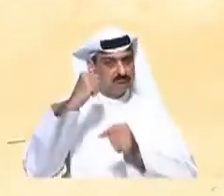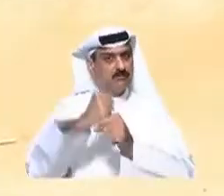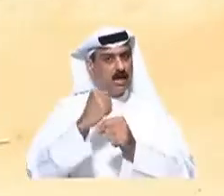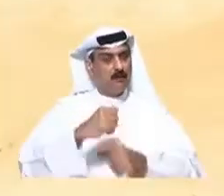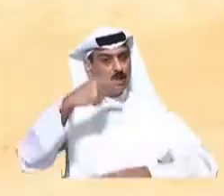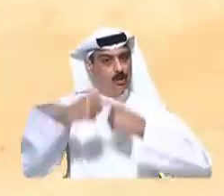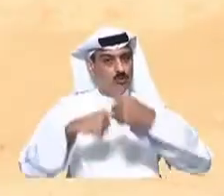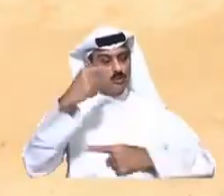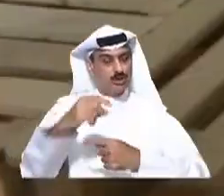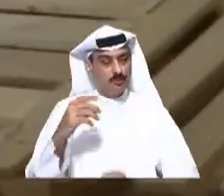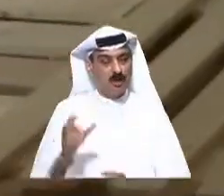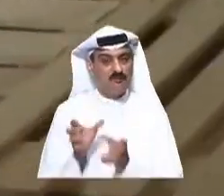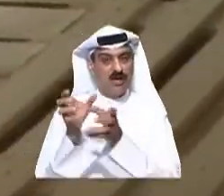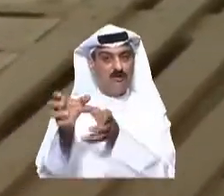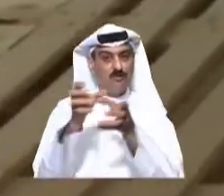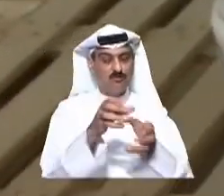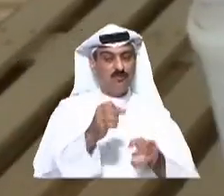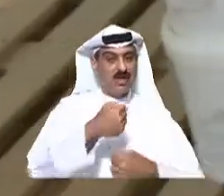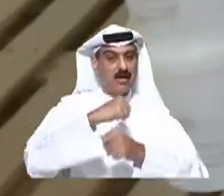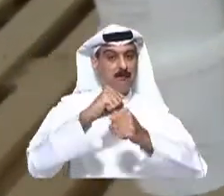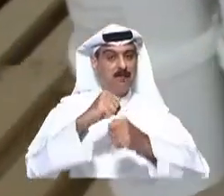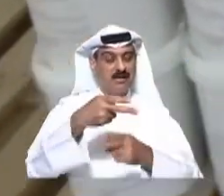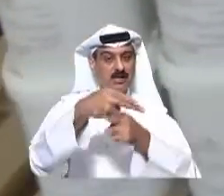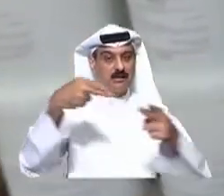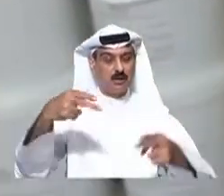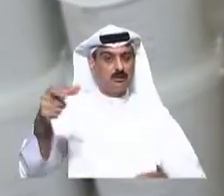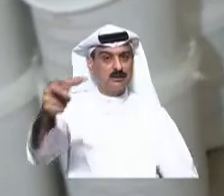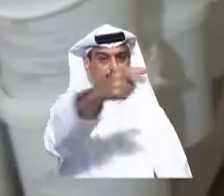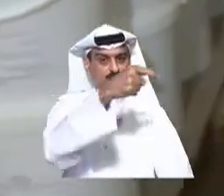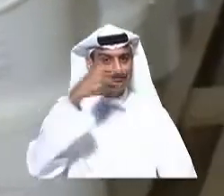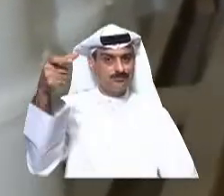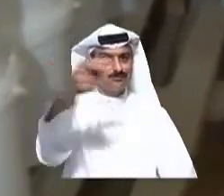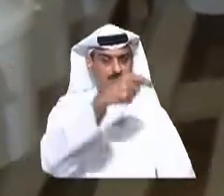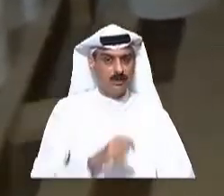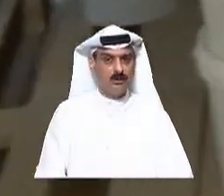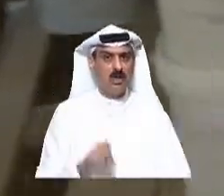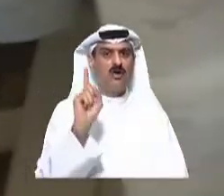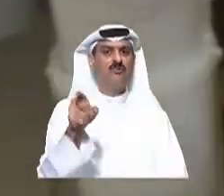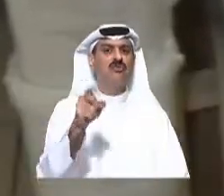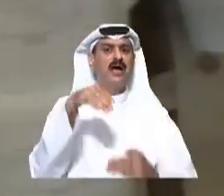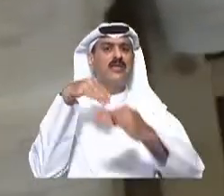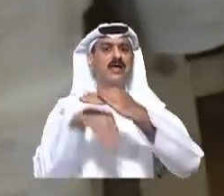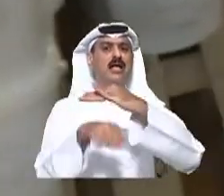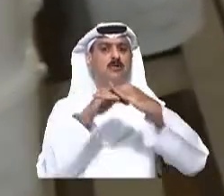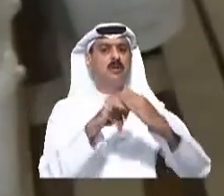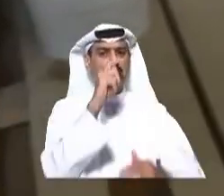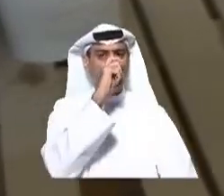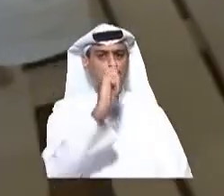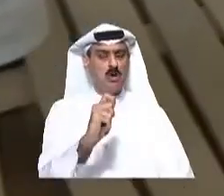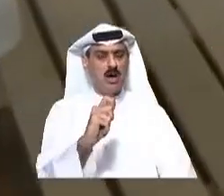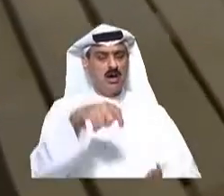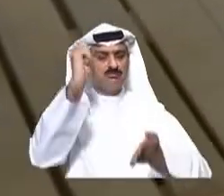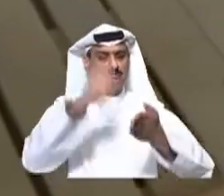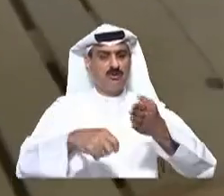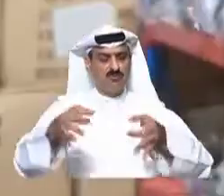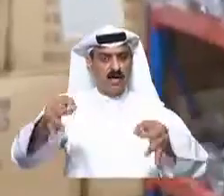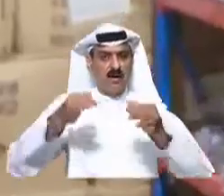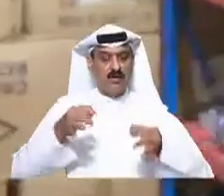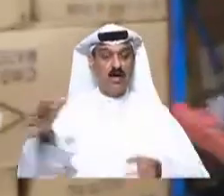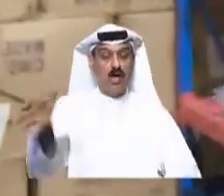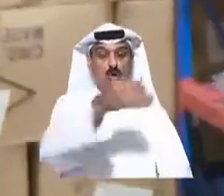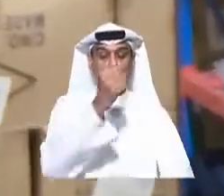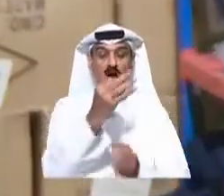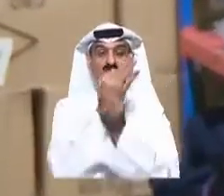يتوقف للفرق الرقابيه لبلديه الكويت، حيث ستواصل رصدها لكل السراديب المخالفه وفي كافه